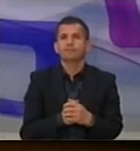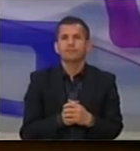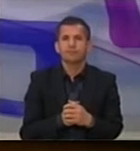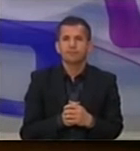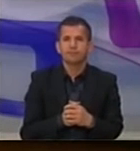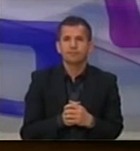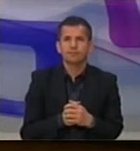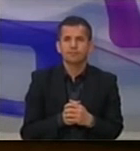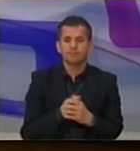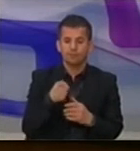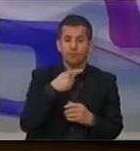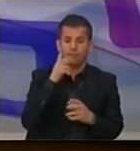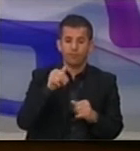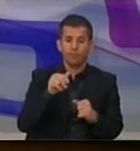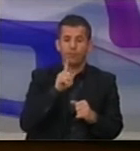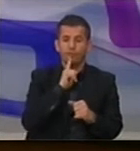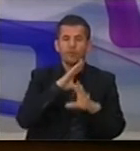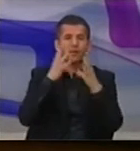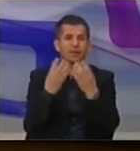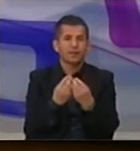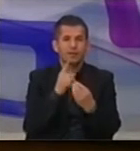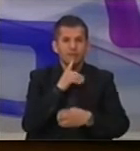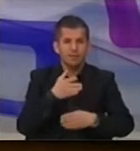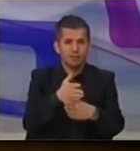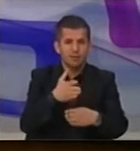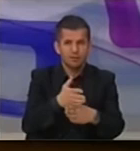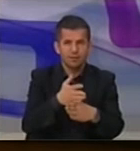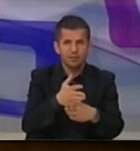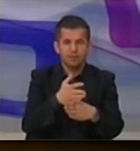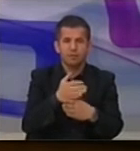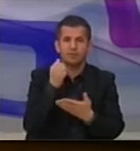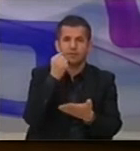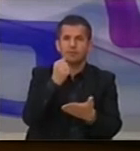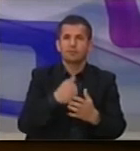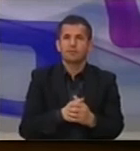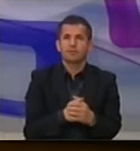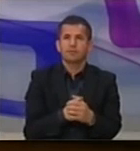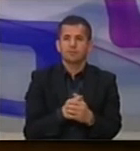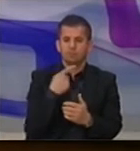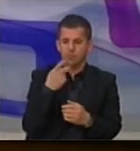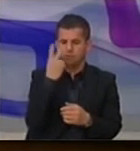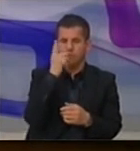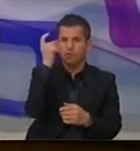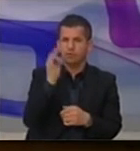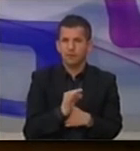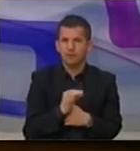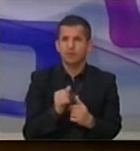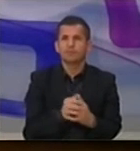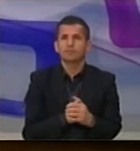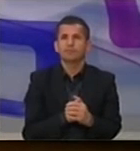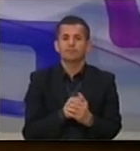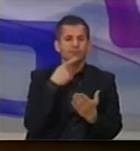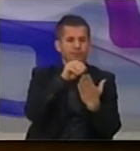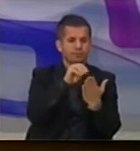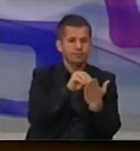Aty thuhet plotësisht do të ndryshojmë mënyrën e mbështetjes, do në për subvencione, do në plotësisht në nënkuptojnë 100%. Regjistrimi